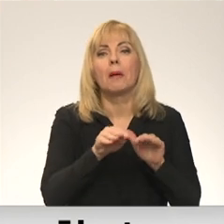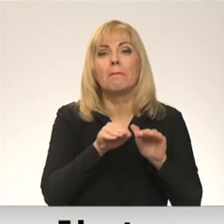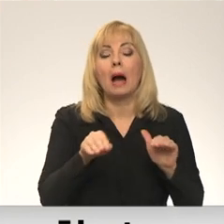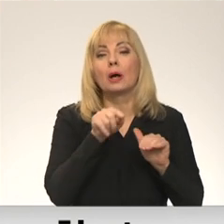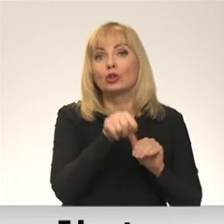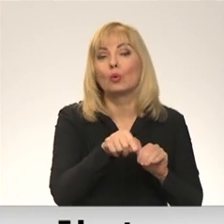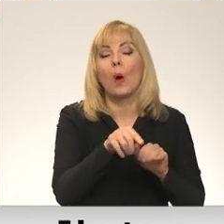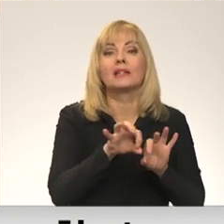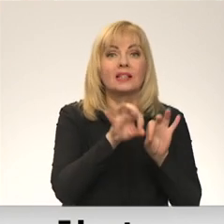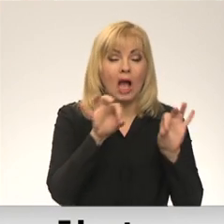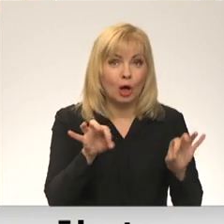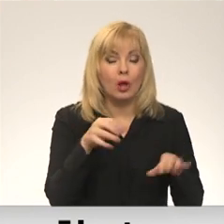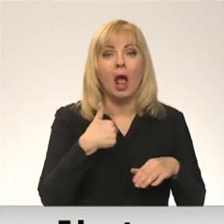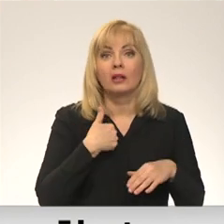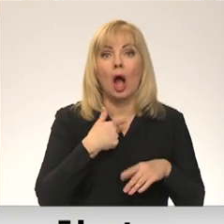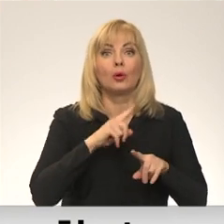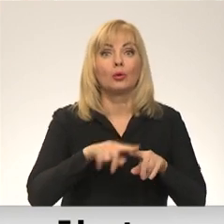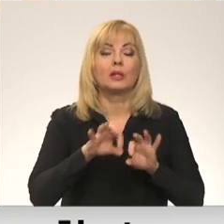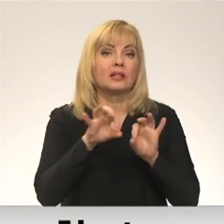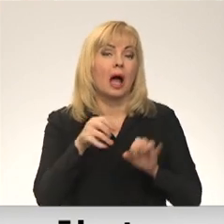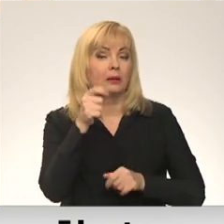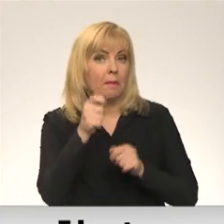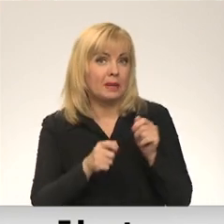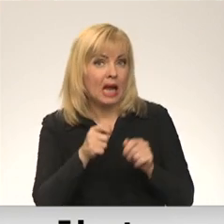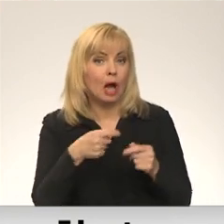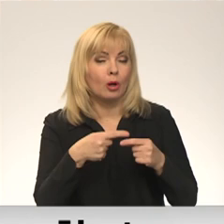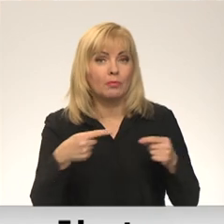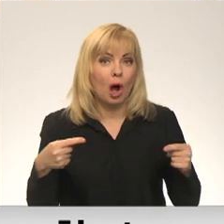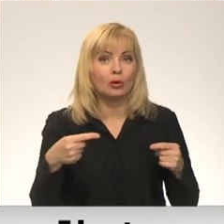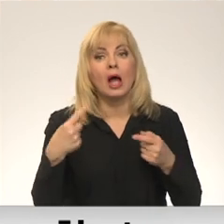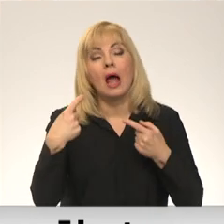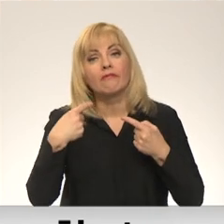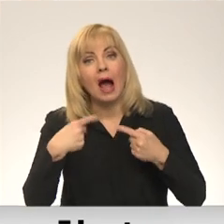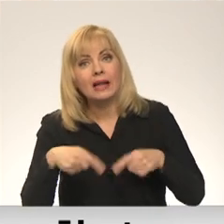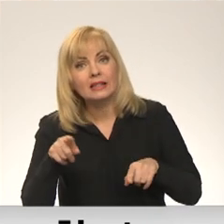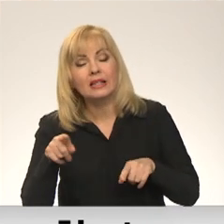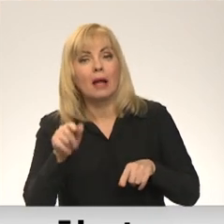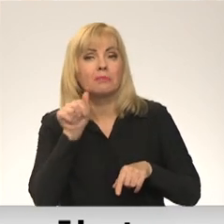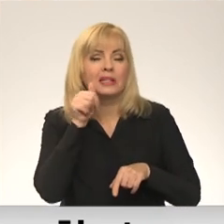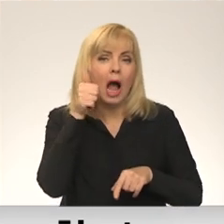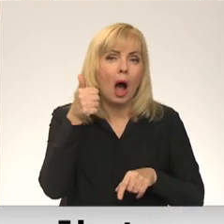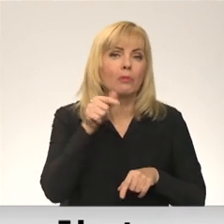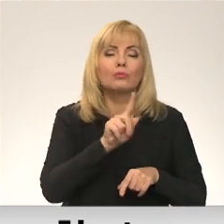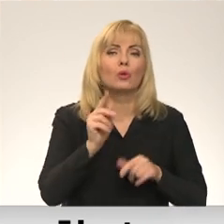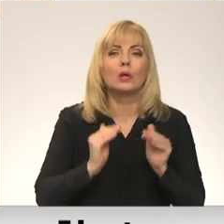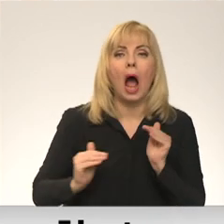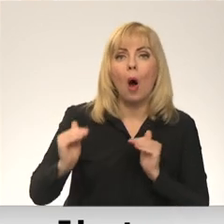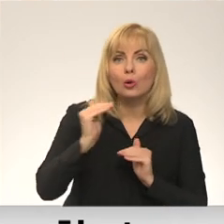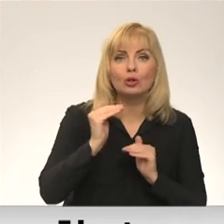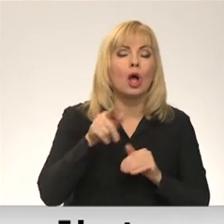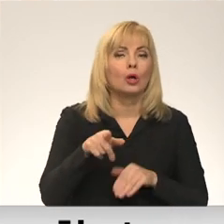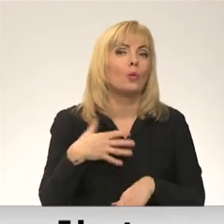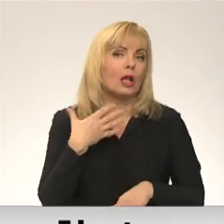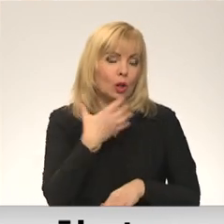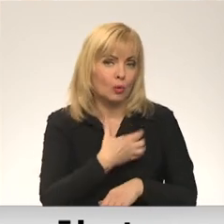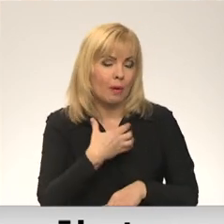sāk. Bet, lai teiktu, kad mēs tagad ķersimies varbūt pie piena produktiem vai reakcijas ar kaut kādām, teiksim, nezinu, tur kur ir skābums augsts, tur ļoti